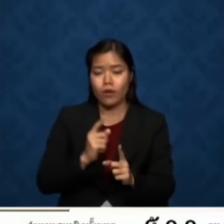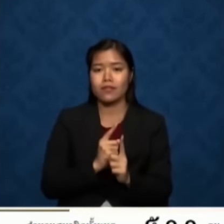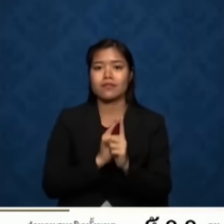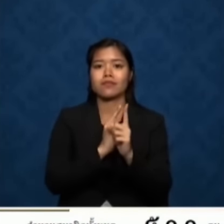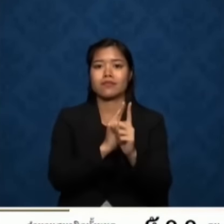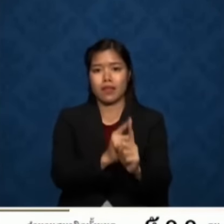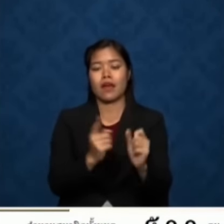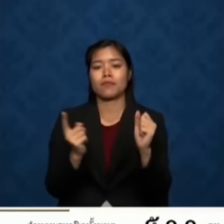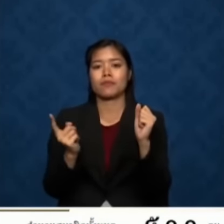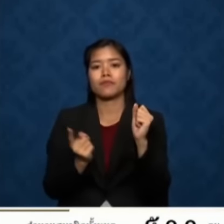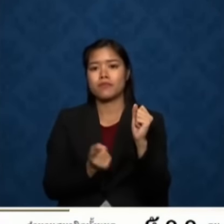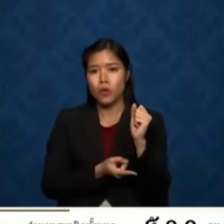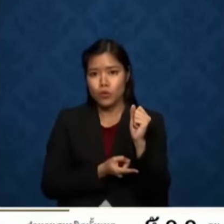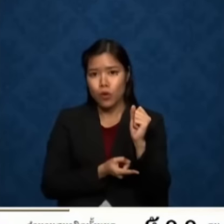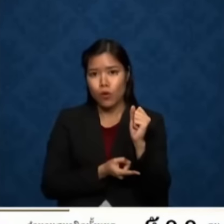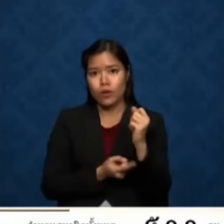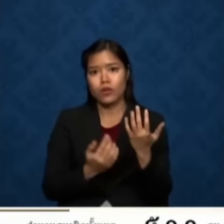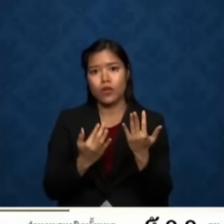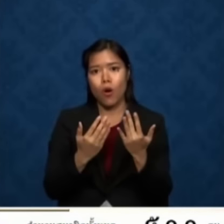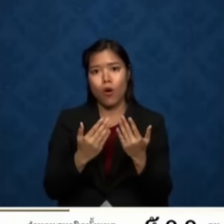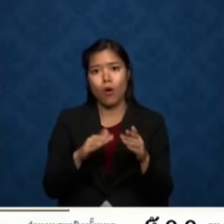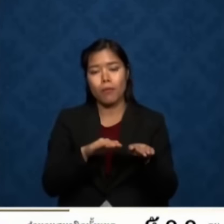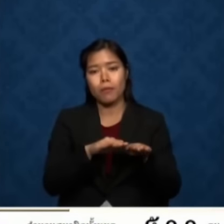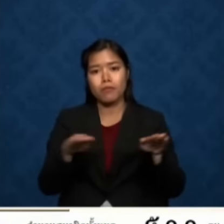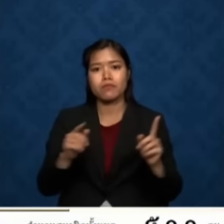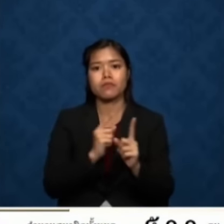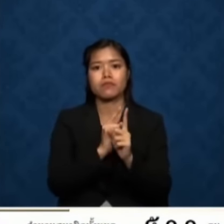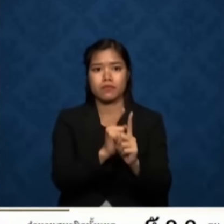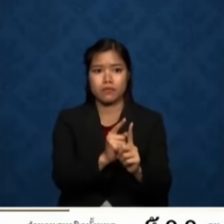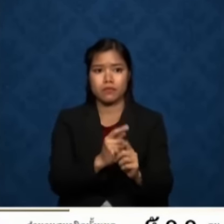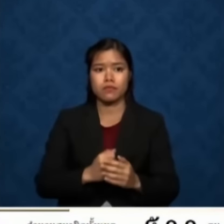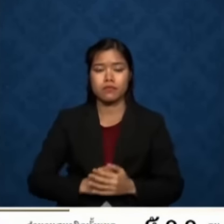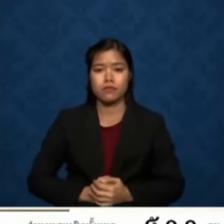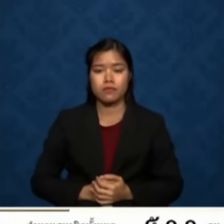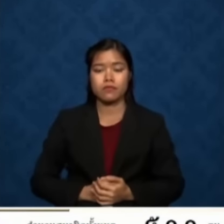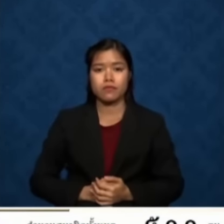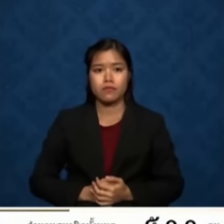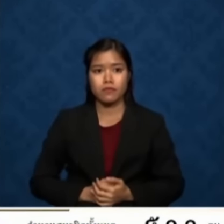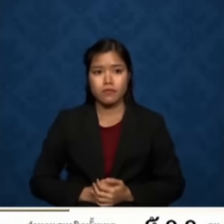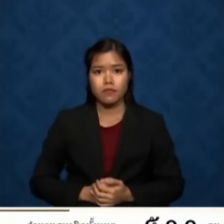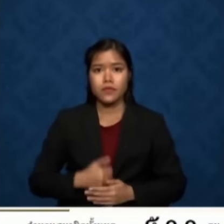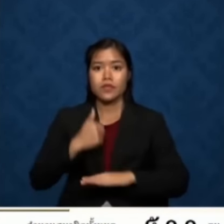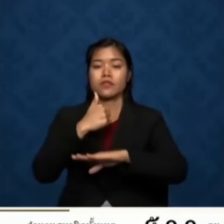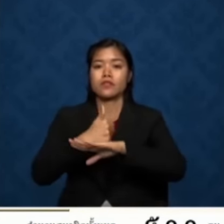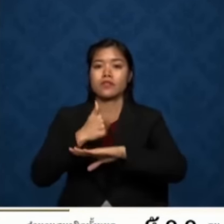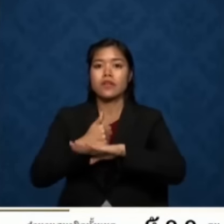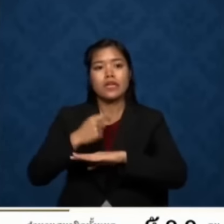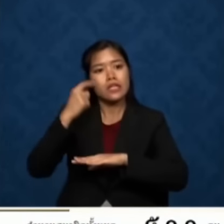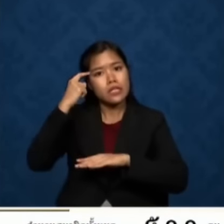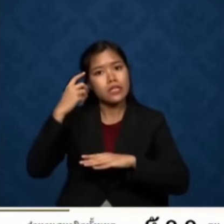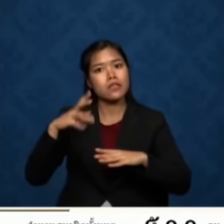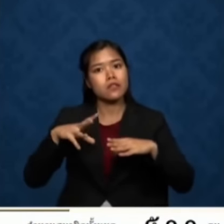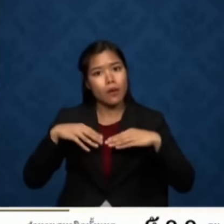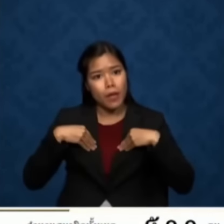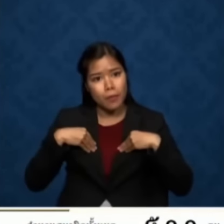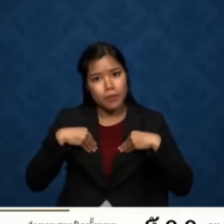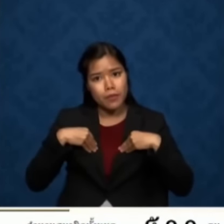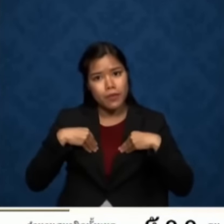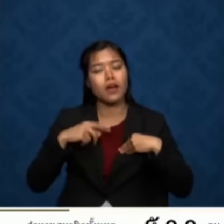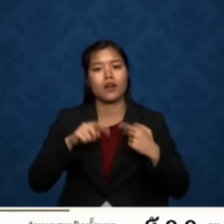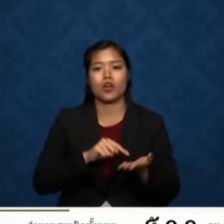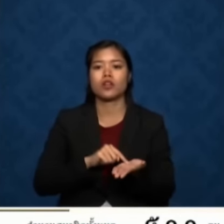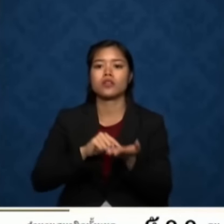แล้วการพิจารณาพักโทษเมื่ออธิบดีเห็นชอบอธิบดีก็ถังไม่ได้ก็ต้องไปเข้าอนุกรรมการพักโท